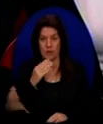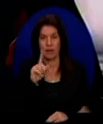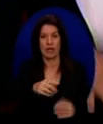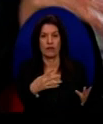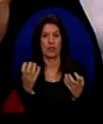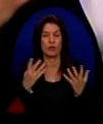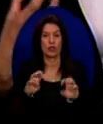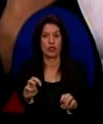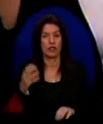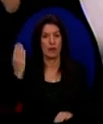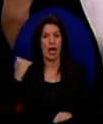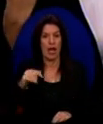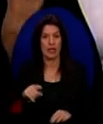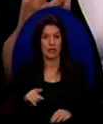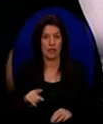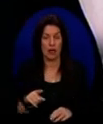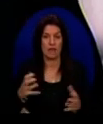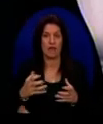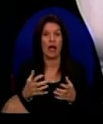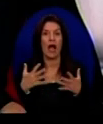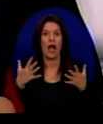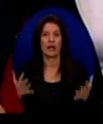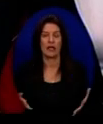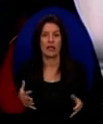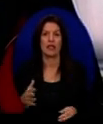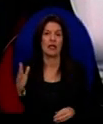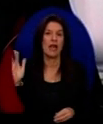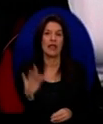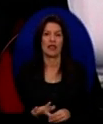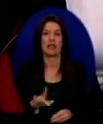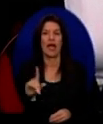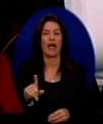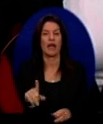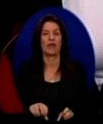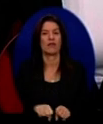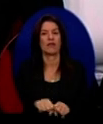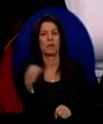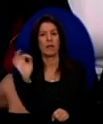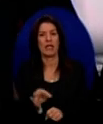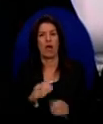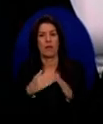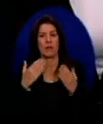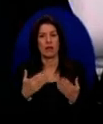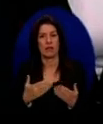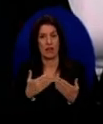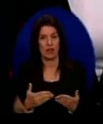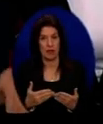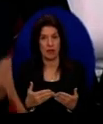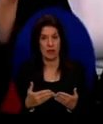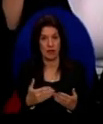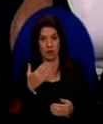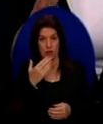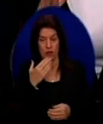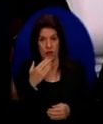ב-1990 הייתה הפלגה ענקית נגד חילול של בית קברות יהודי בקרפנטרה בצרפת, ובראשה